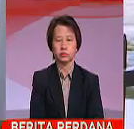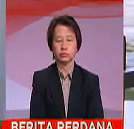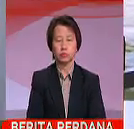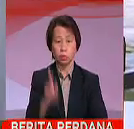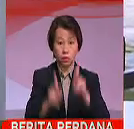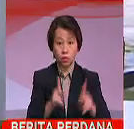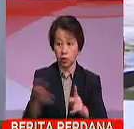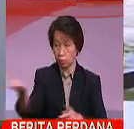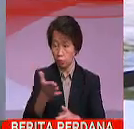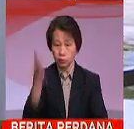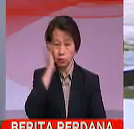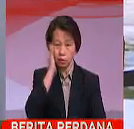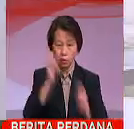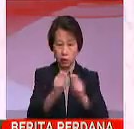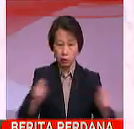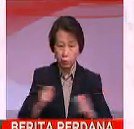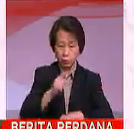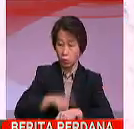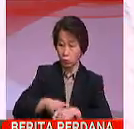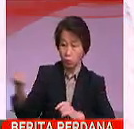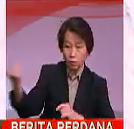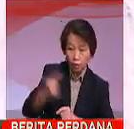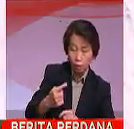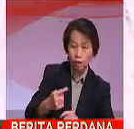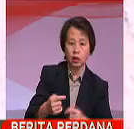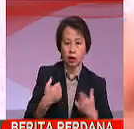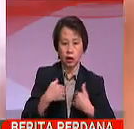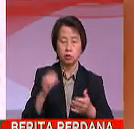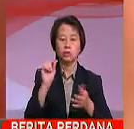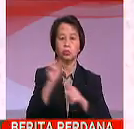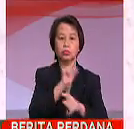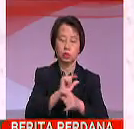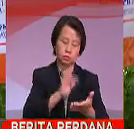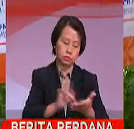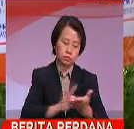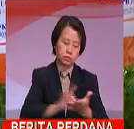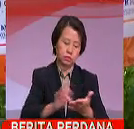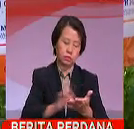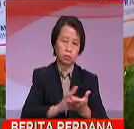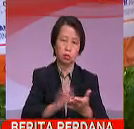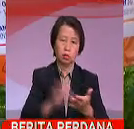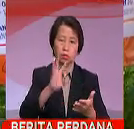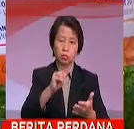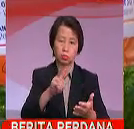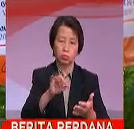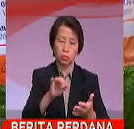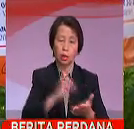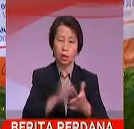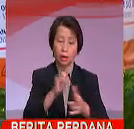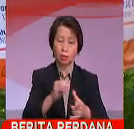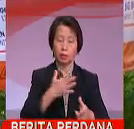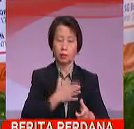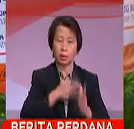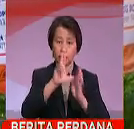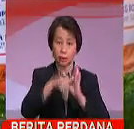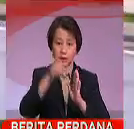Orang ramai juga boleh mengetahui lokasi semasa van tersebut dengan menggunakan aplikasi Google Maps, Moovit atau melayari portal My